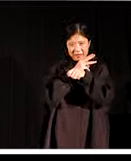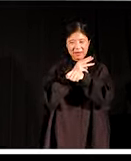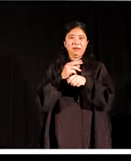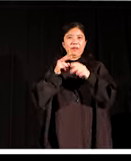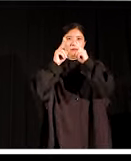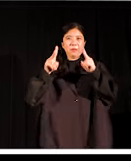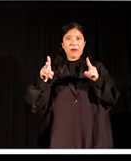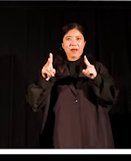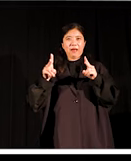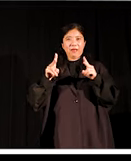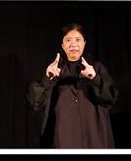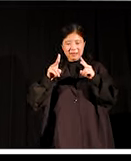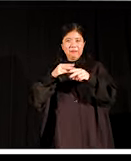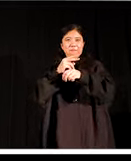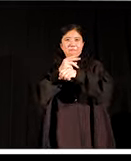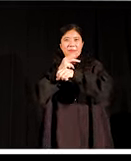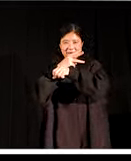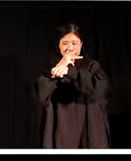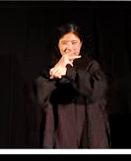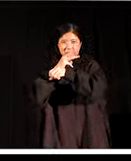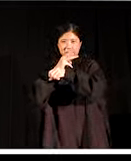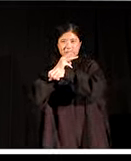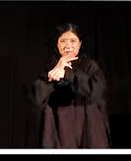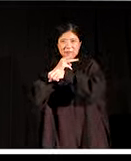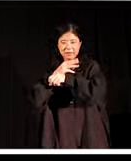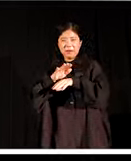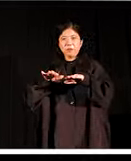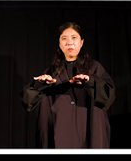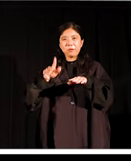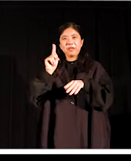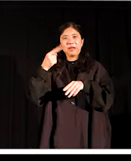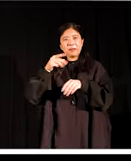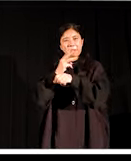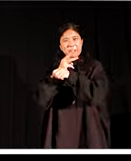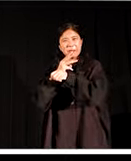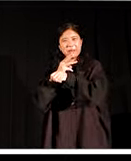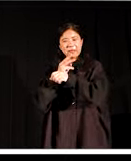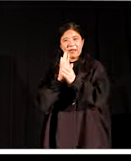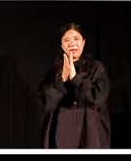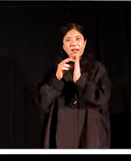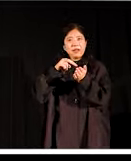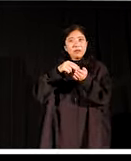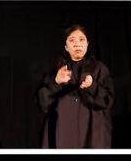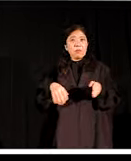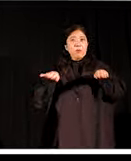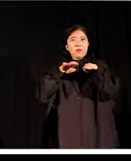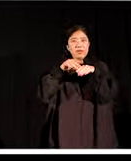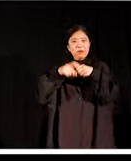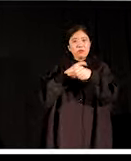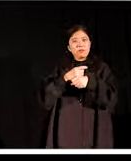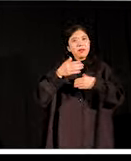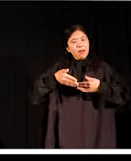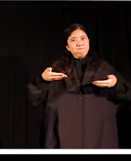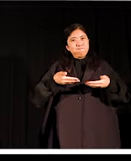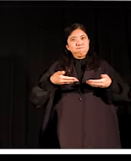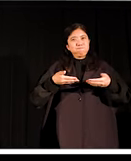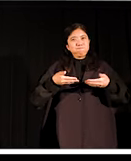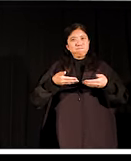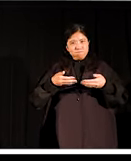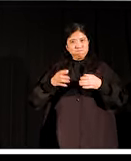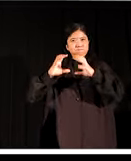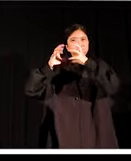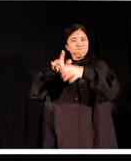あの研修小児がの修研修をして沖縄に戻って県立病院でトータル10年ぐらい働いた後にあの海外に